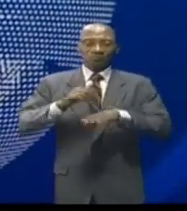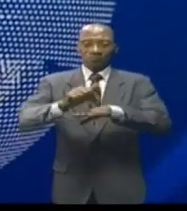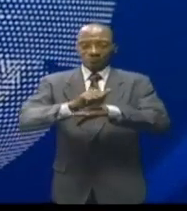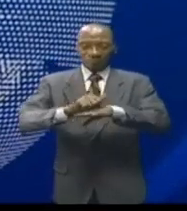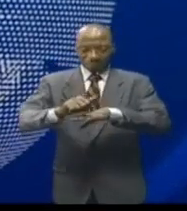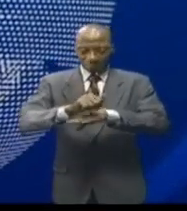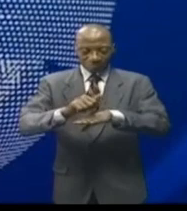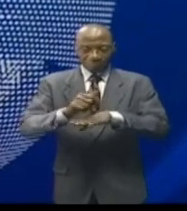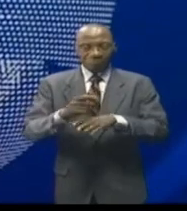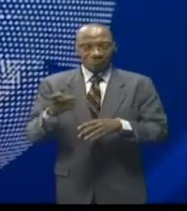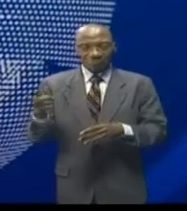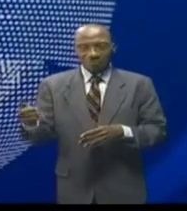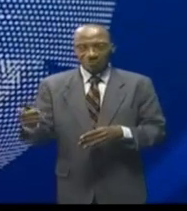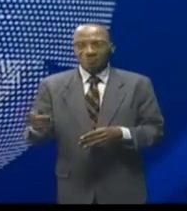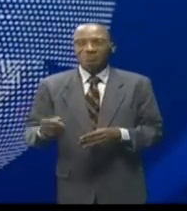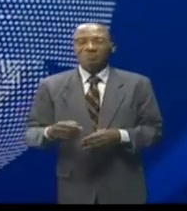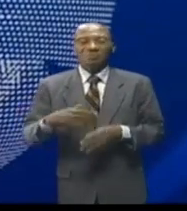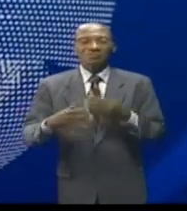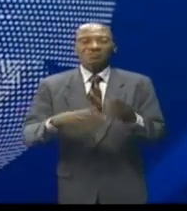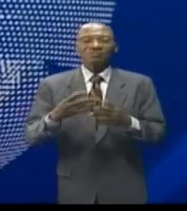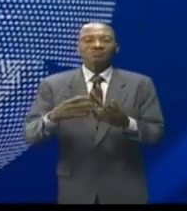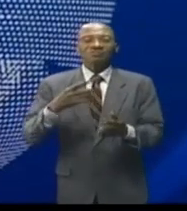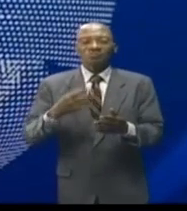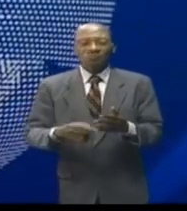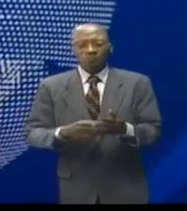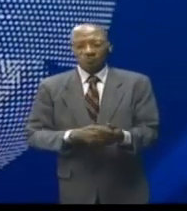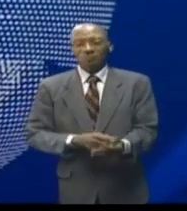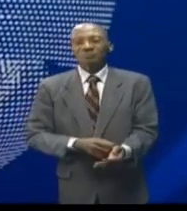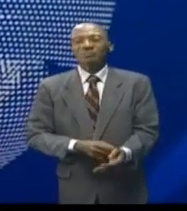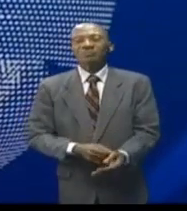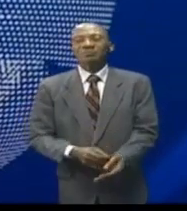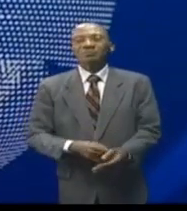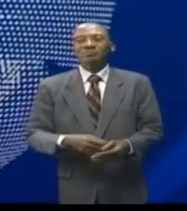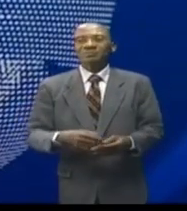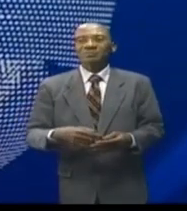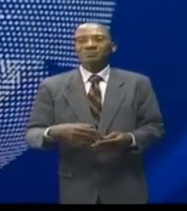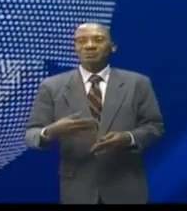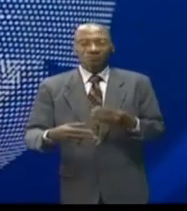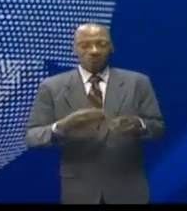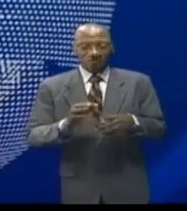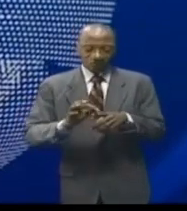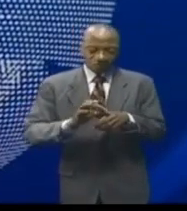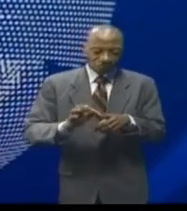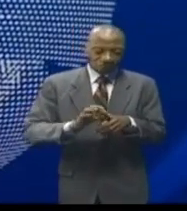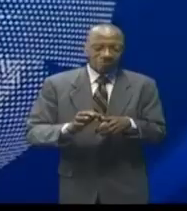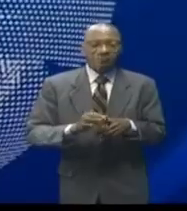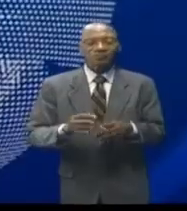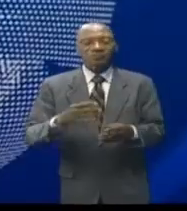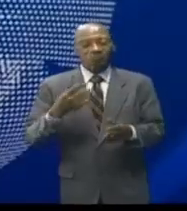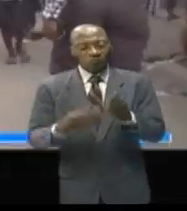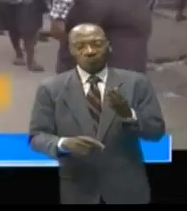ce bureau a été présenté officiellement au membre de cette partie ou formation politique reportage